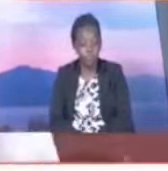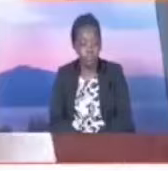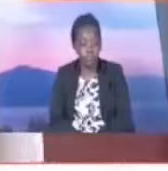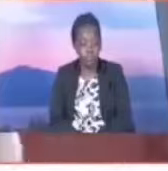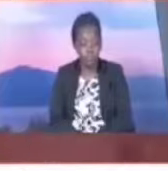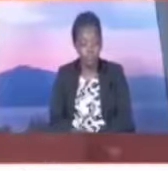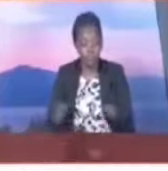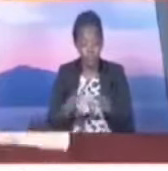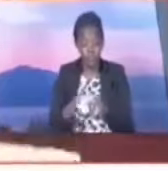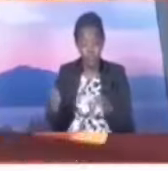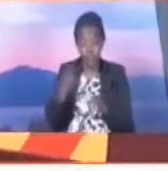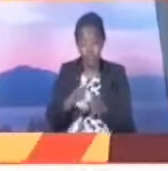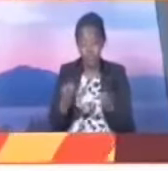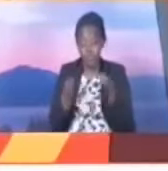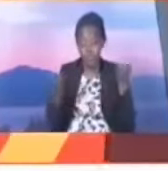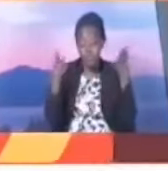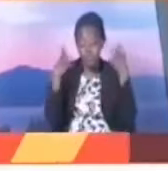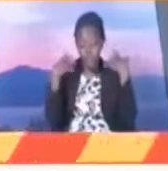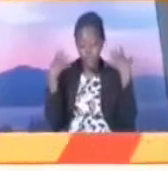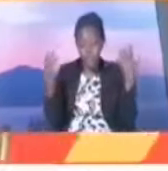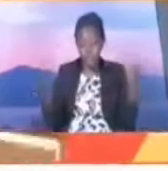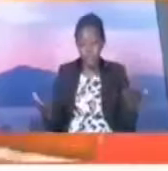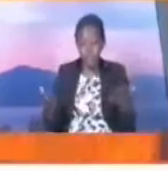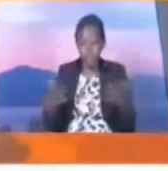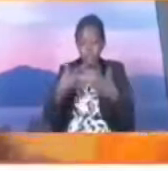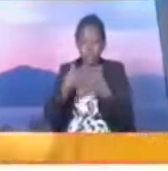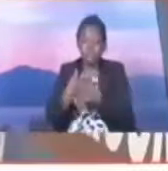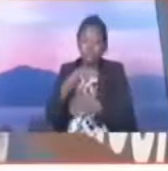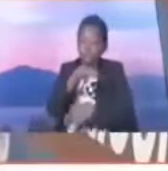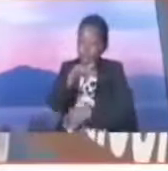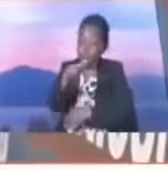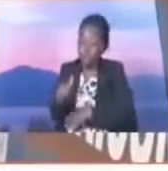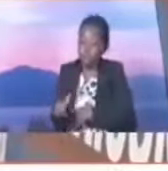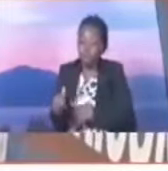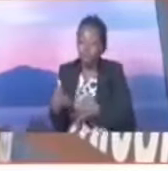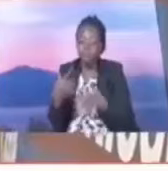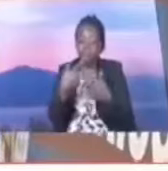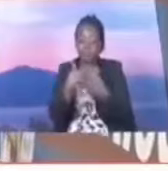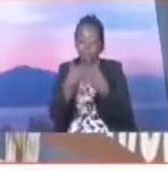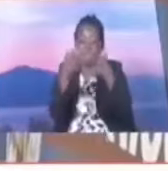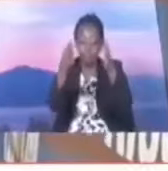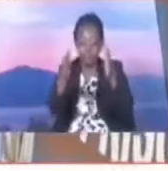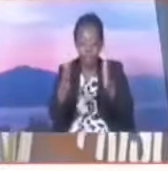Bwati alinyisidwa basi ya makomera n'atwalibwa n'abasiba abalala.